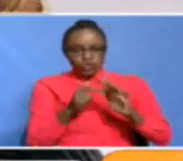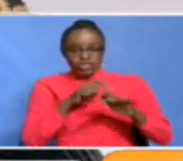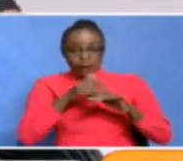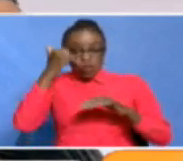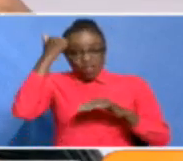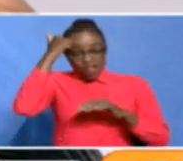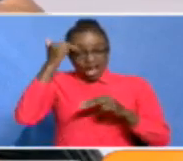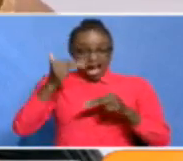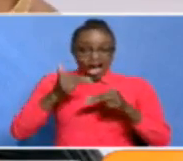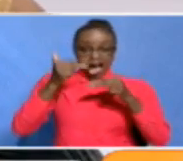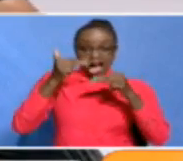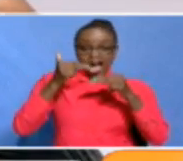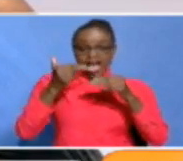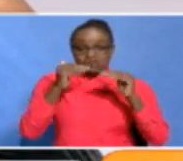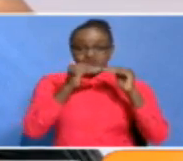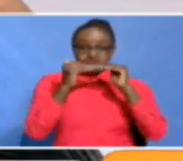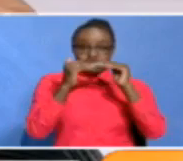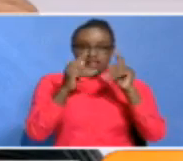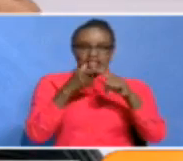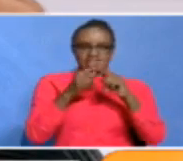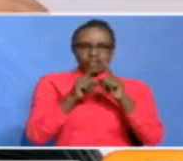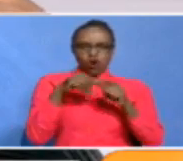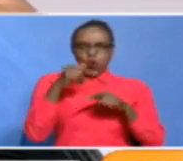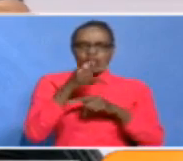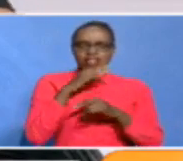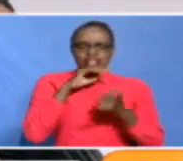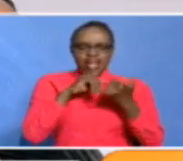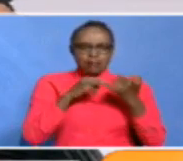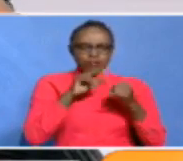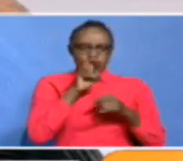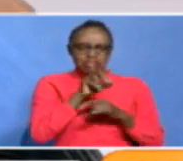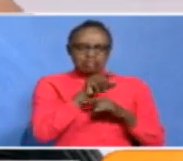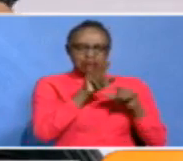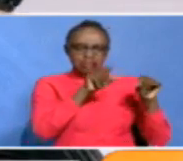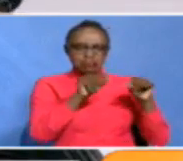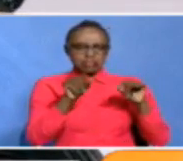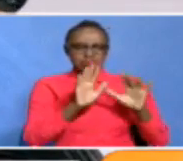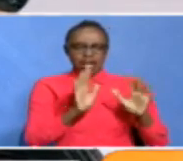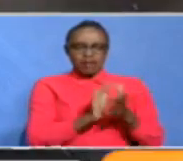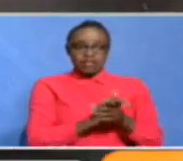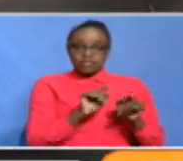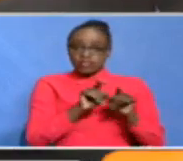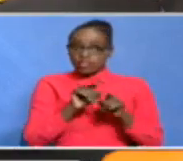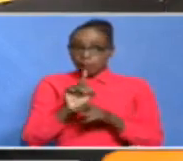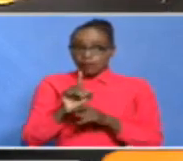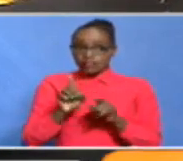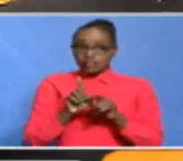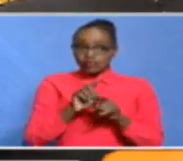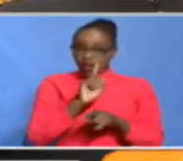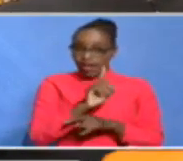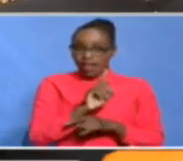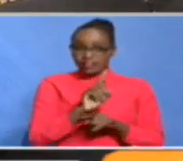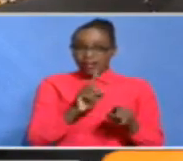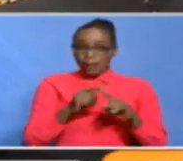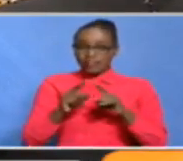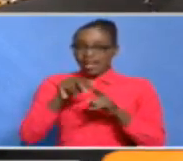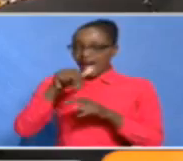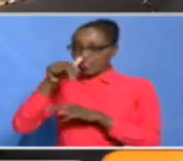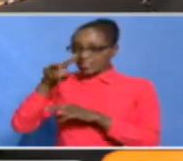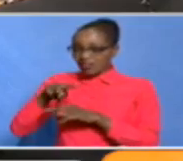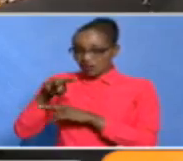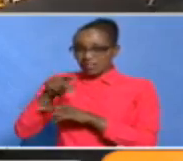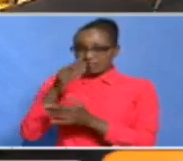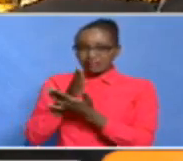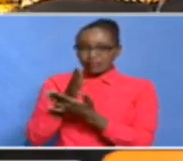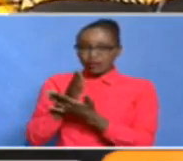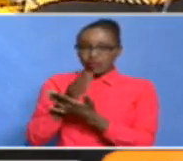ukisoma kwamba yale mabuku sasa itakuwa ni kwamba yule bwana pia unamwona kama si kitu. Lakini wanaume pia nao wanadharau. Na kuna wengine ambao wanadharau. Unajua Rashid,